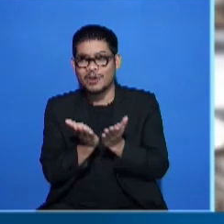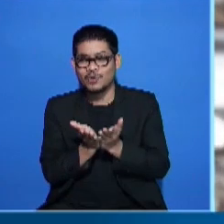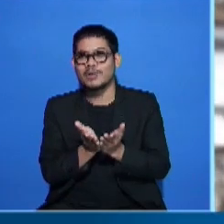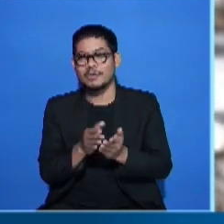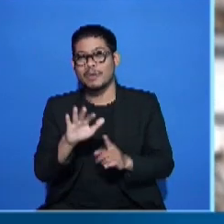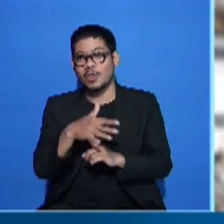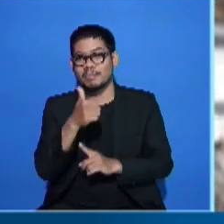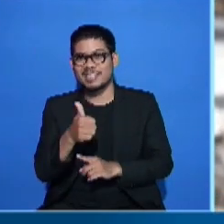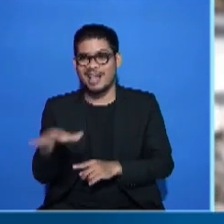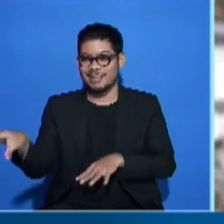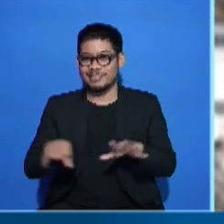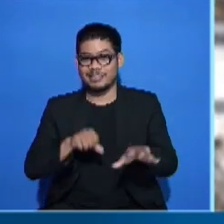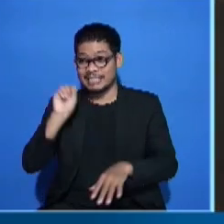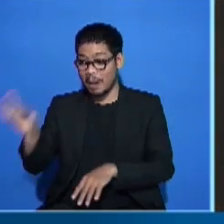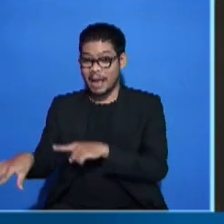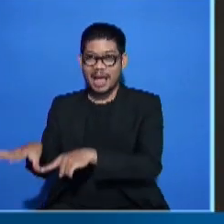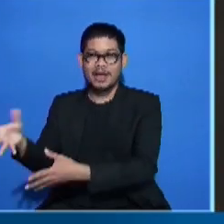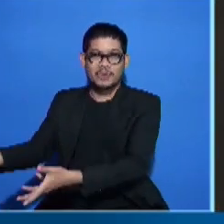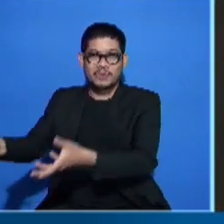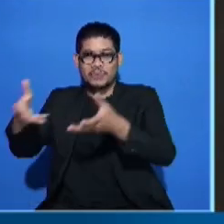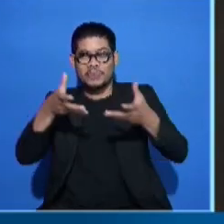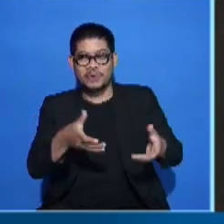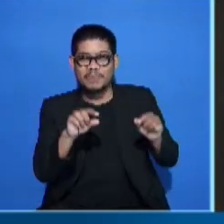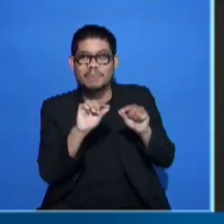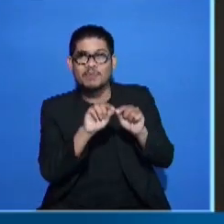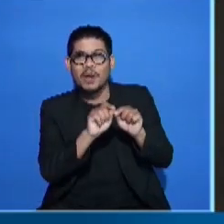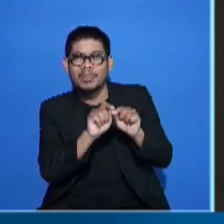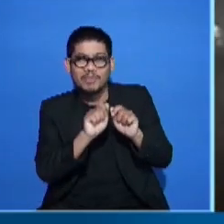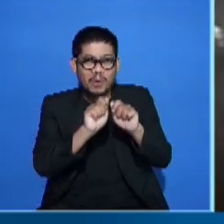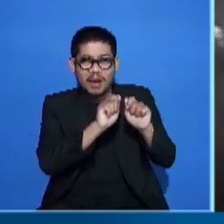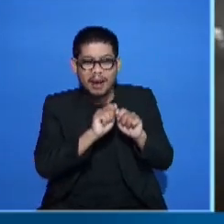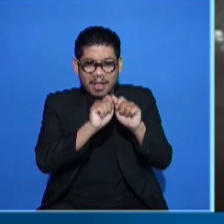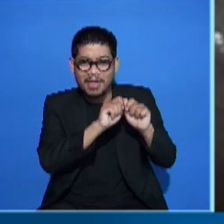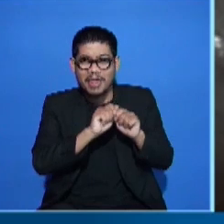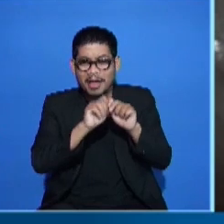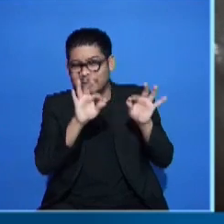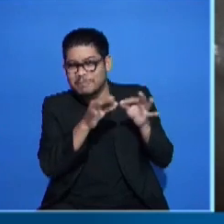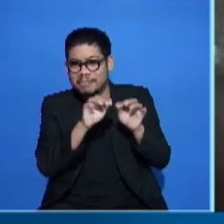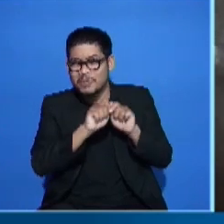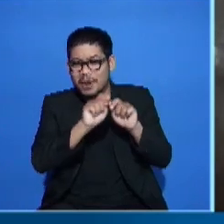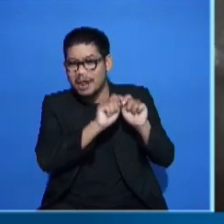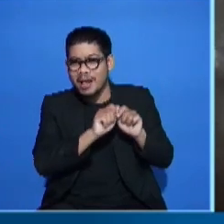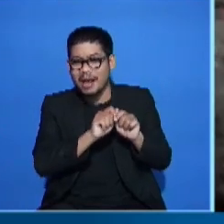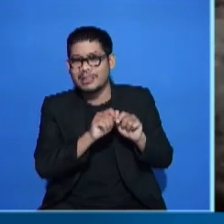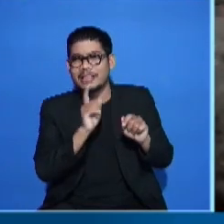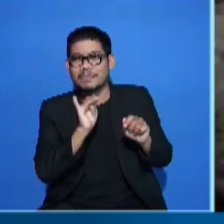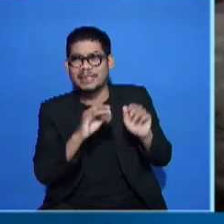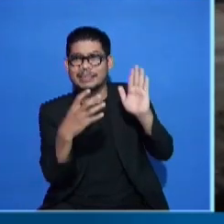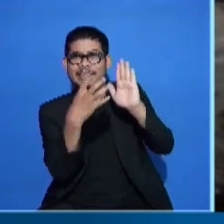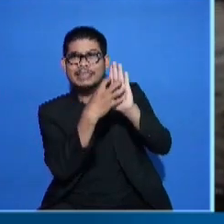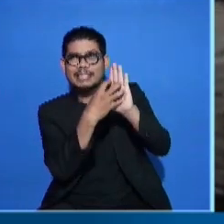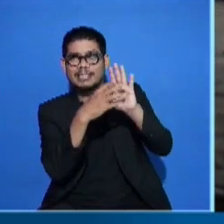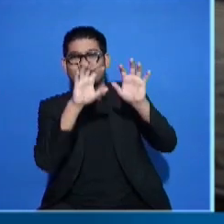memanfaatkan limbah kayu pantai tersebut dijadikan produk kerajinan kreatif seperti hiasan dinding tempat Cermin Dan